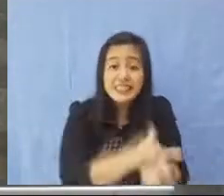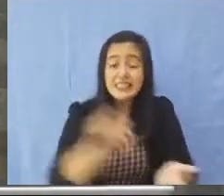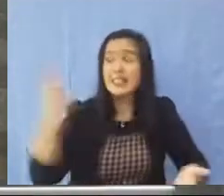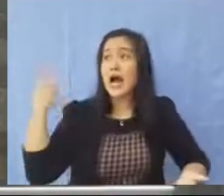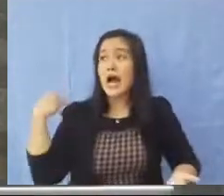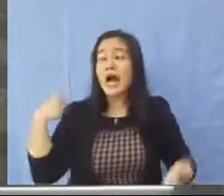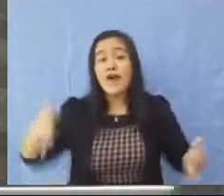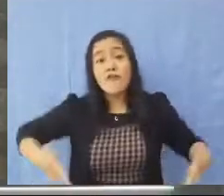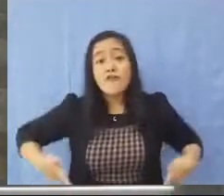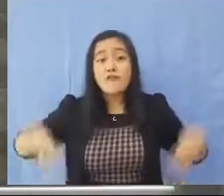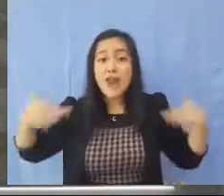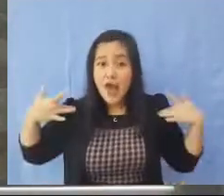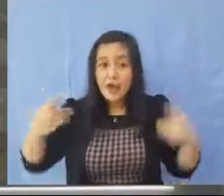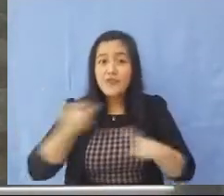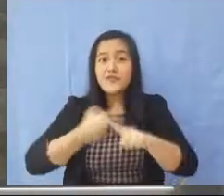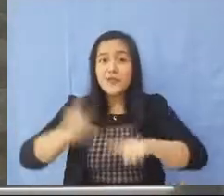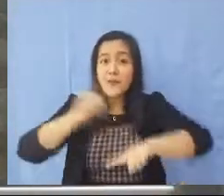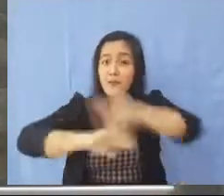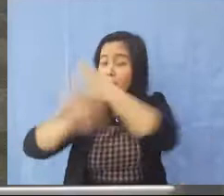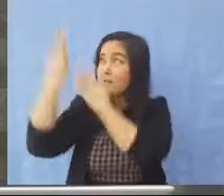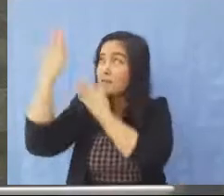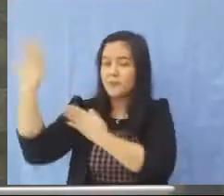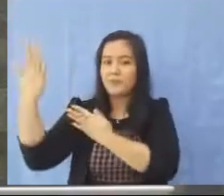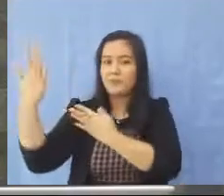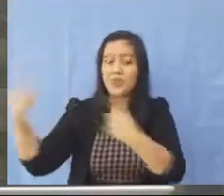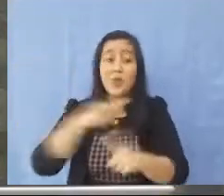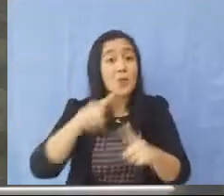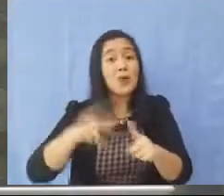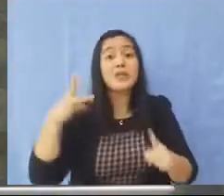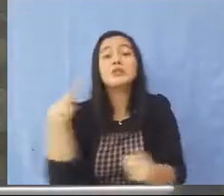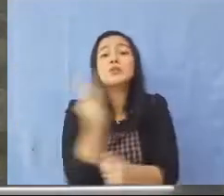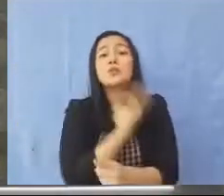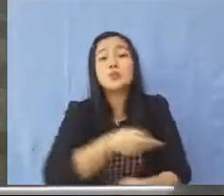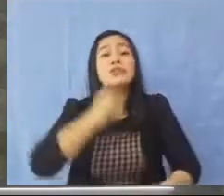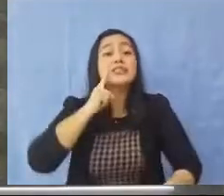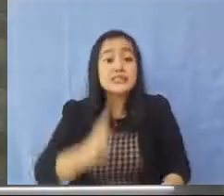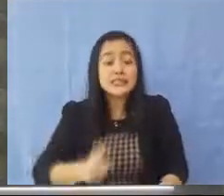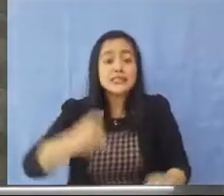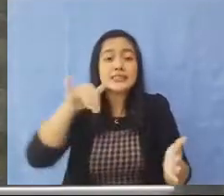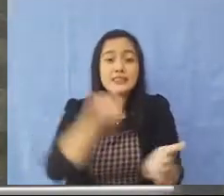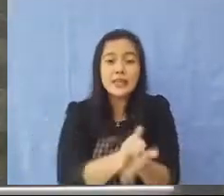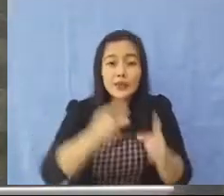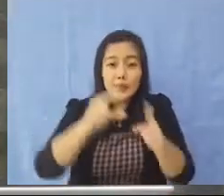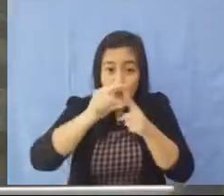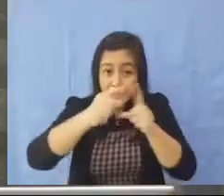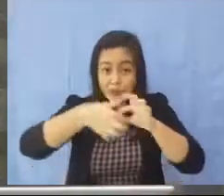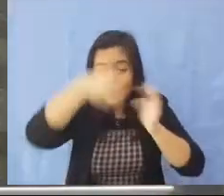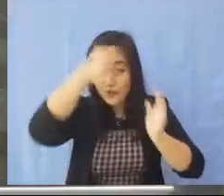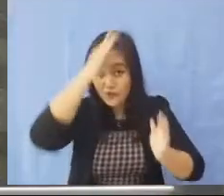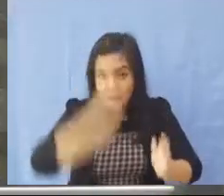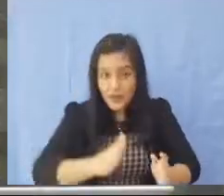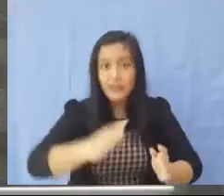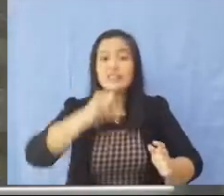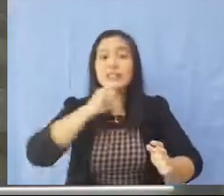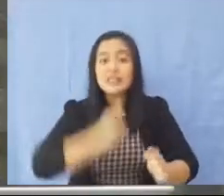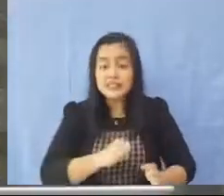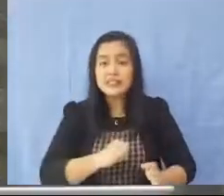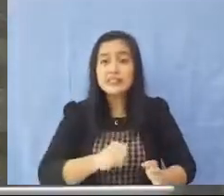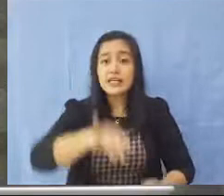inspiration, when we say that the word of God is inspired, it means it is God breathed at binigyan po ito ng buhay ng Diyos.